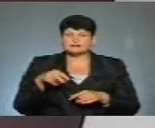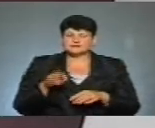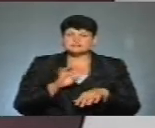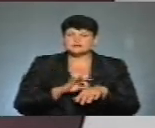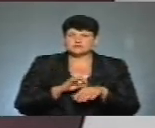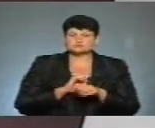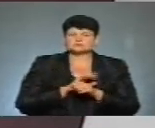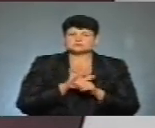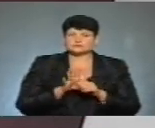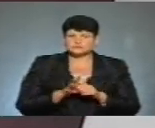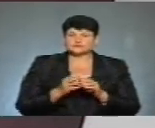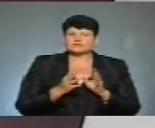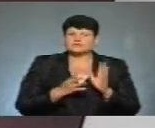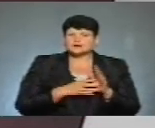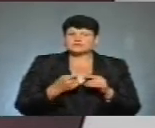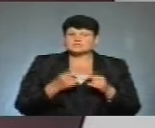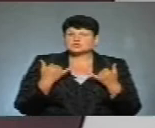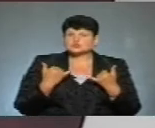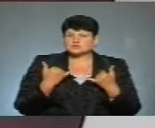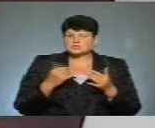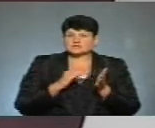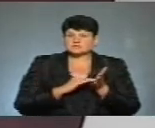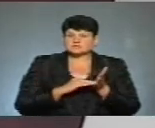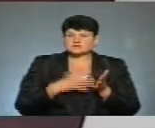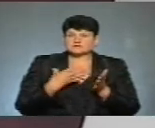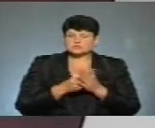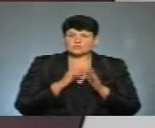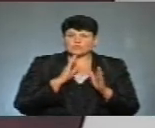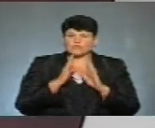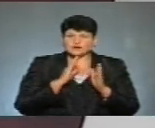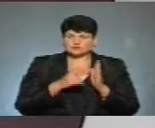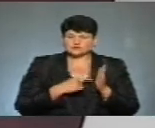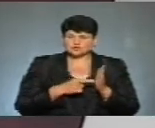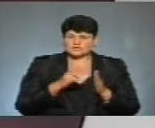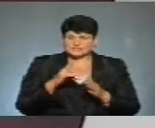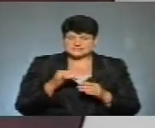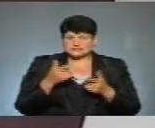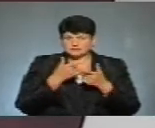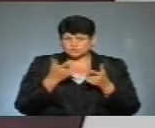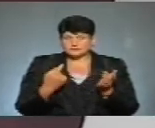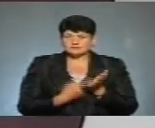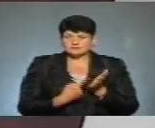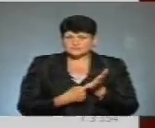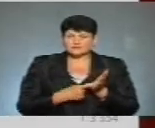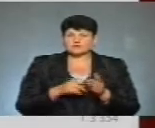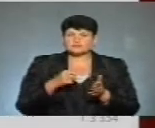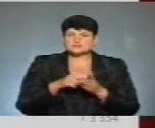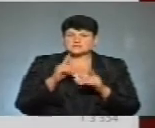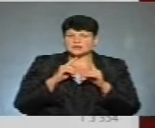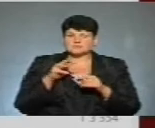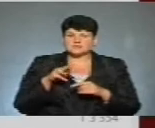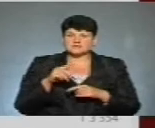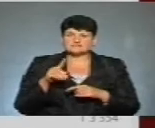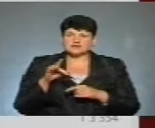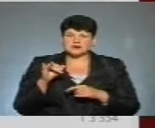на COVID-19. Про це він сьогодні написав на своїй фейсбук-сторінці. Інформацію підтвердила речниця міськради Мар'яна